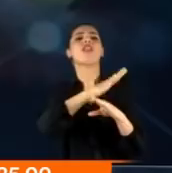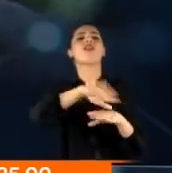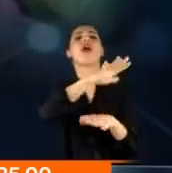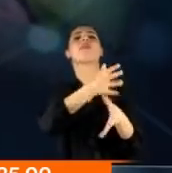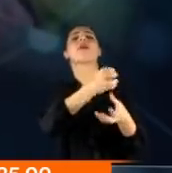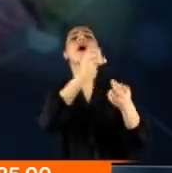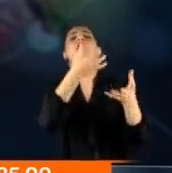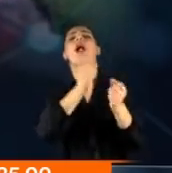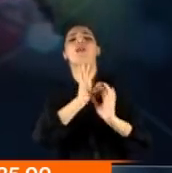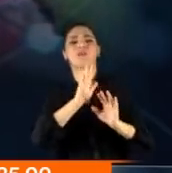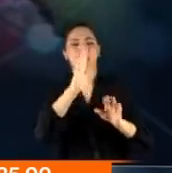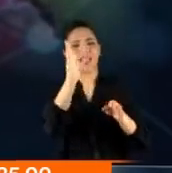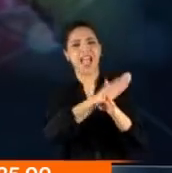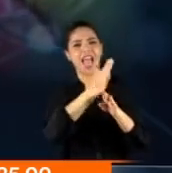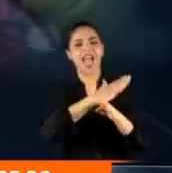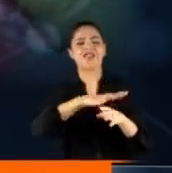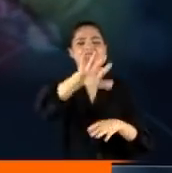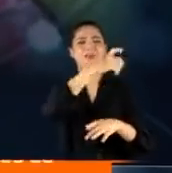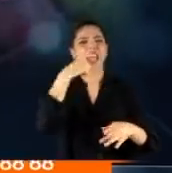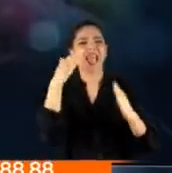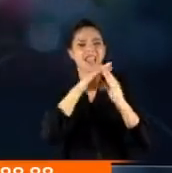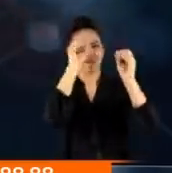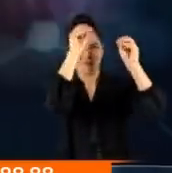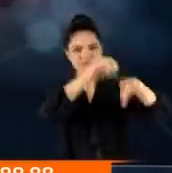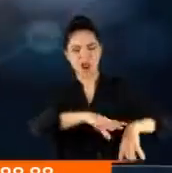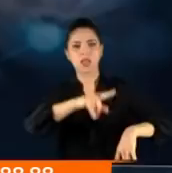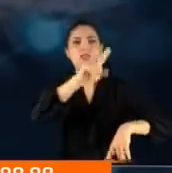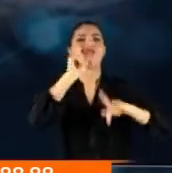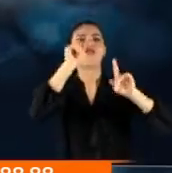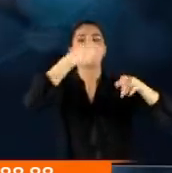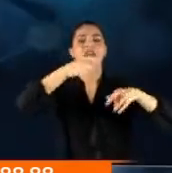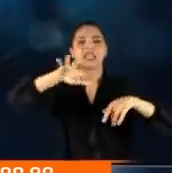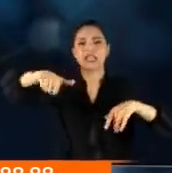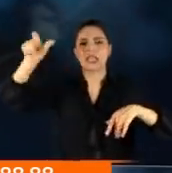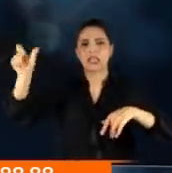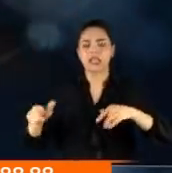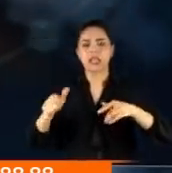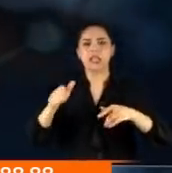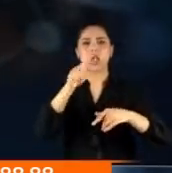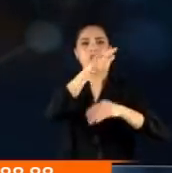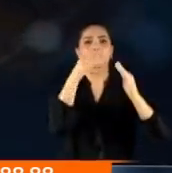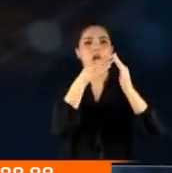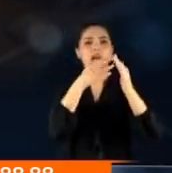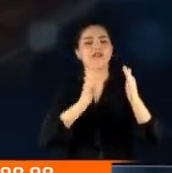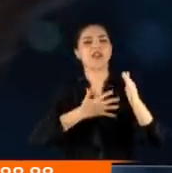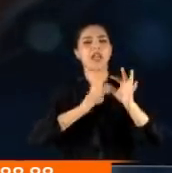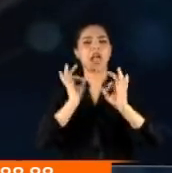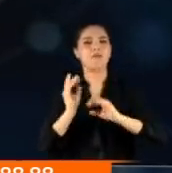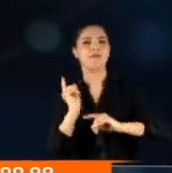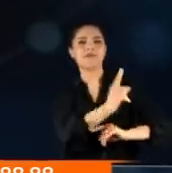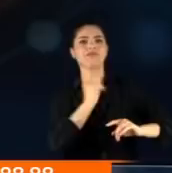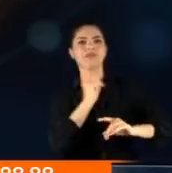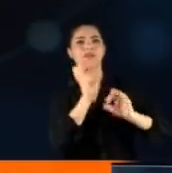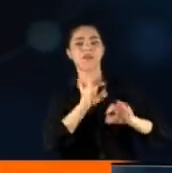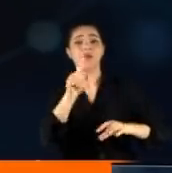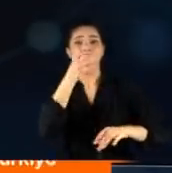yanına almadı. Öylece eski evinde bıraktı. İşte bunu fark eden bir hırsız harekete geçti ve o daireyi kendine mesken edindi. Ancak